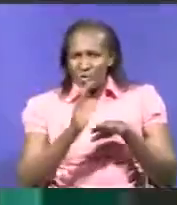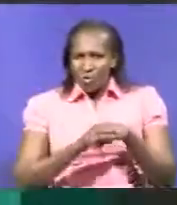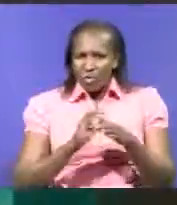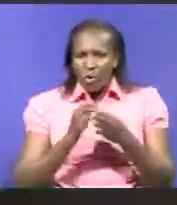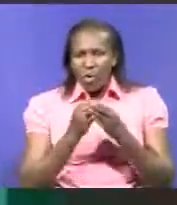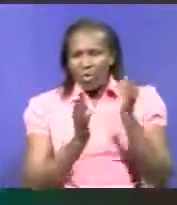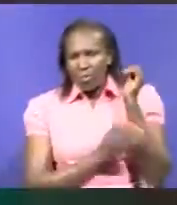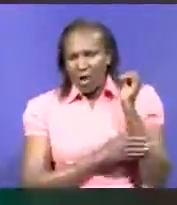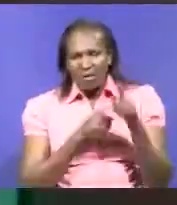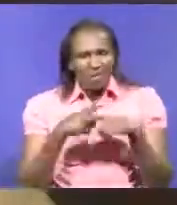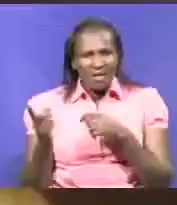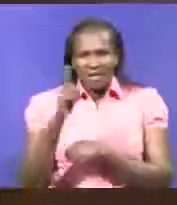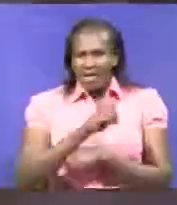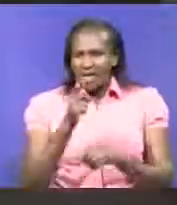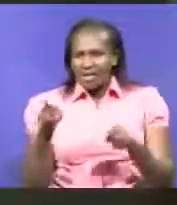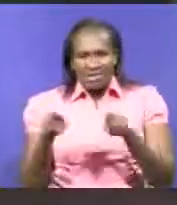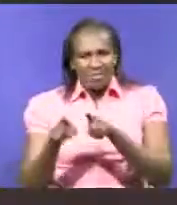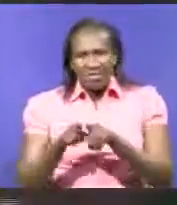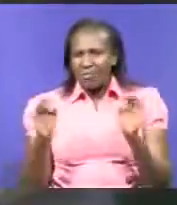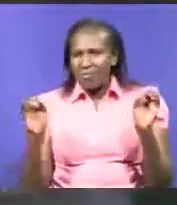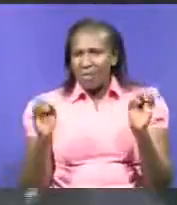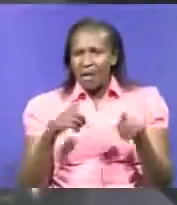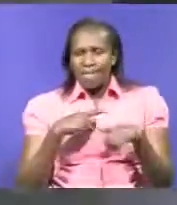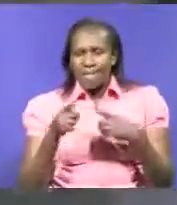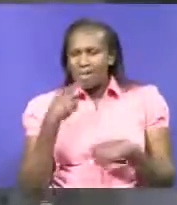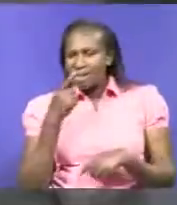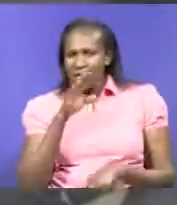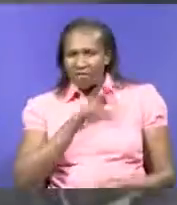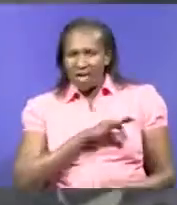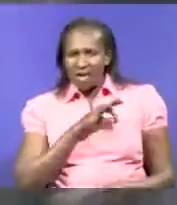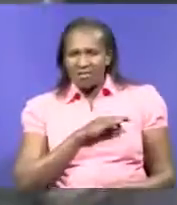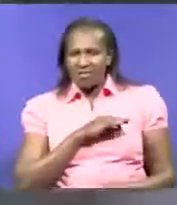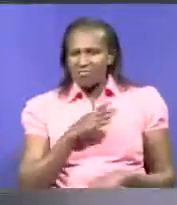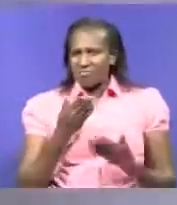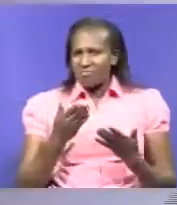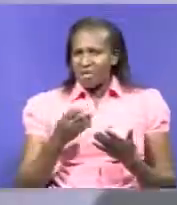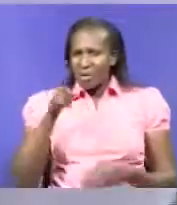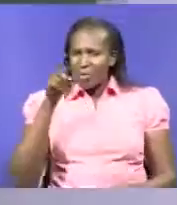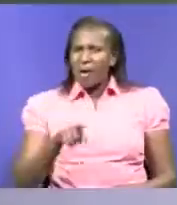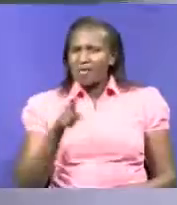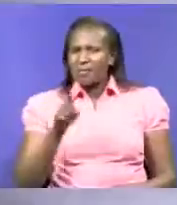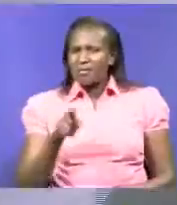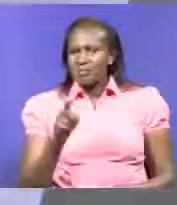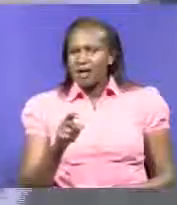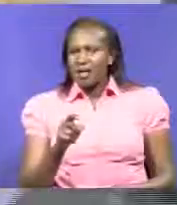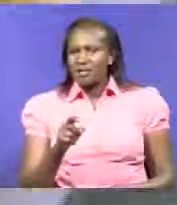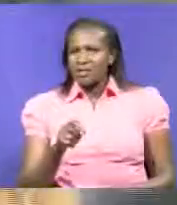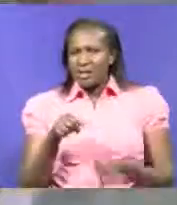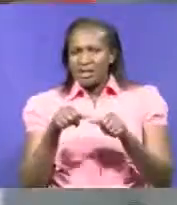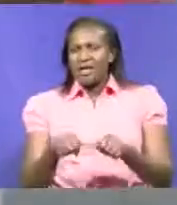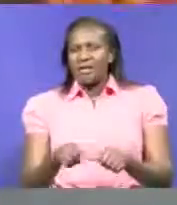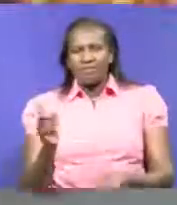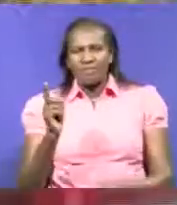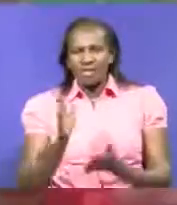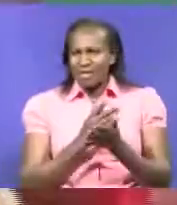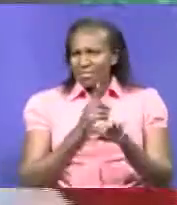siku hazifanani. Na tuseme faida, hayuko ati lazima ni constant. Saa zingine